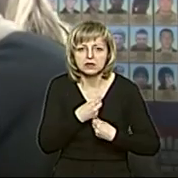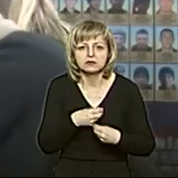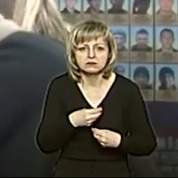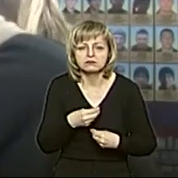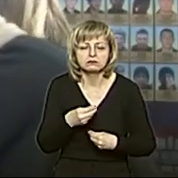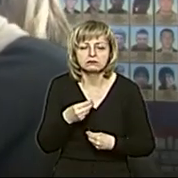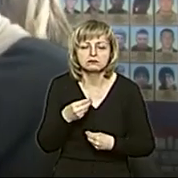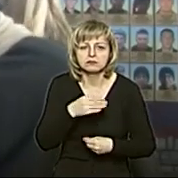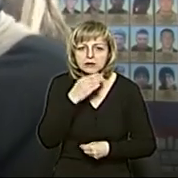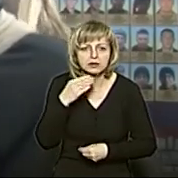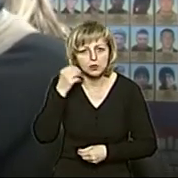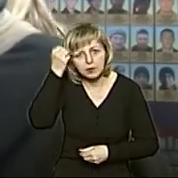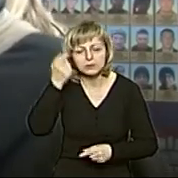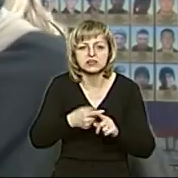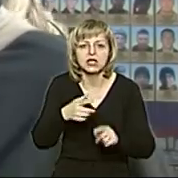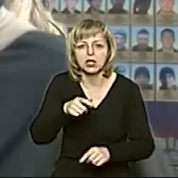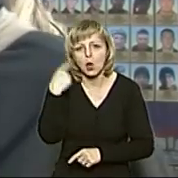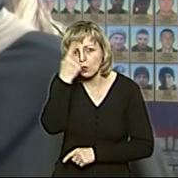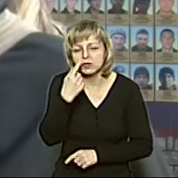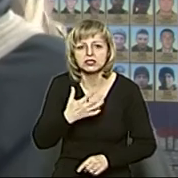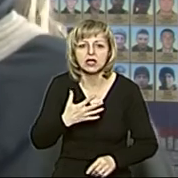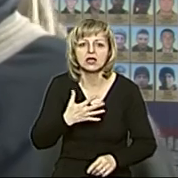моїх загинувших друзів.